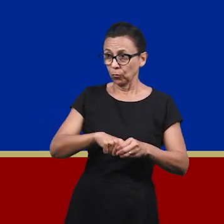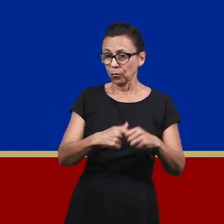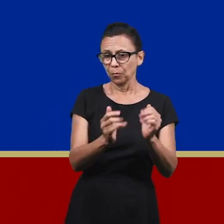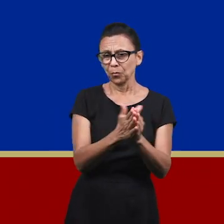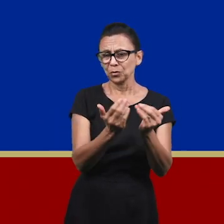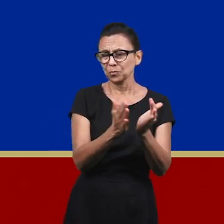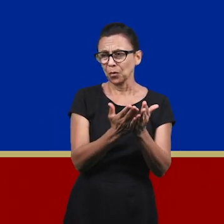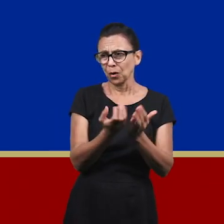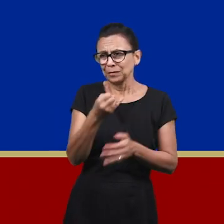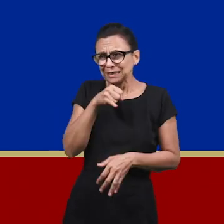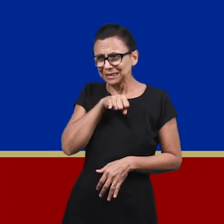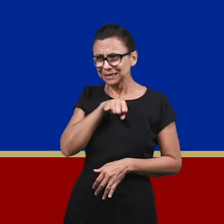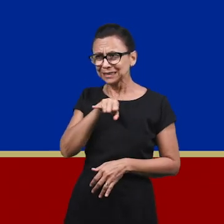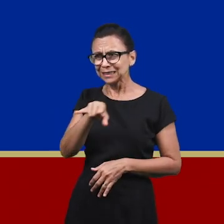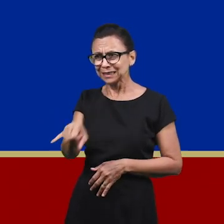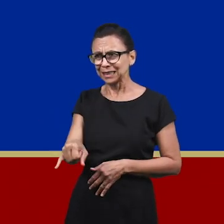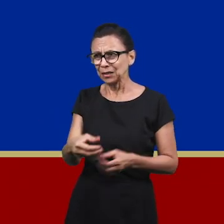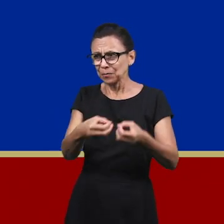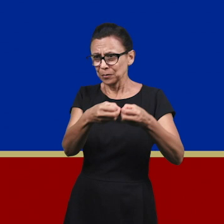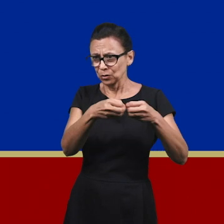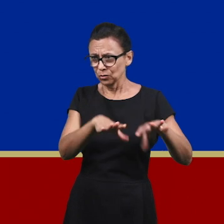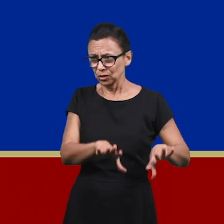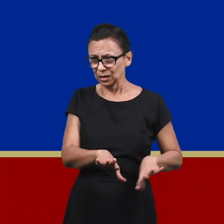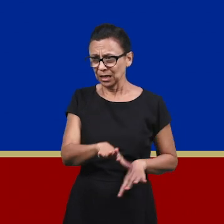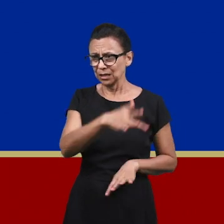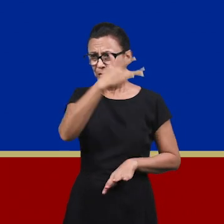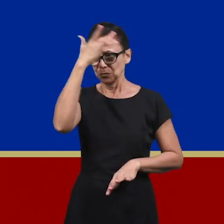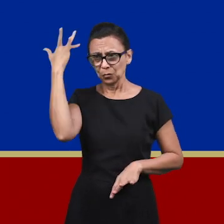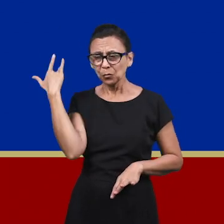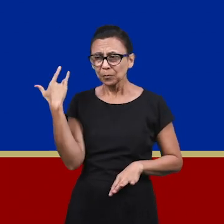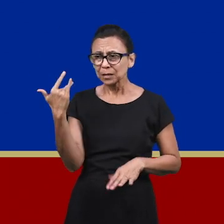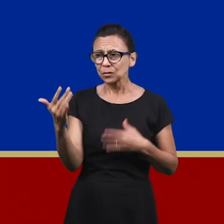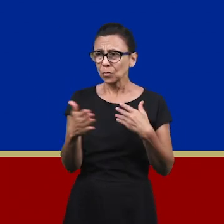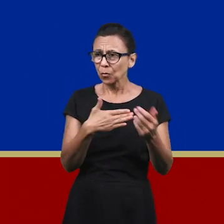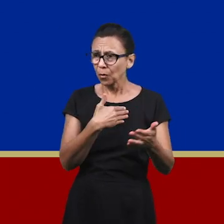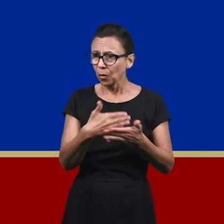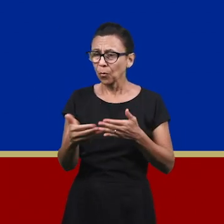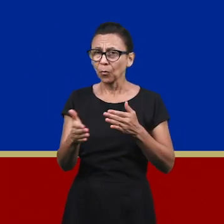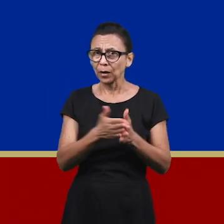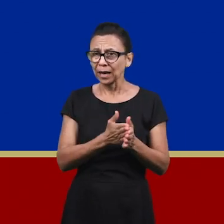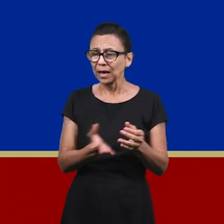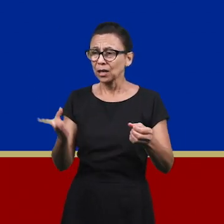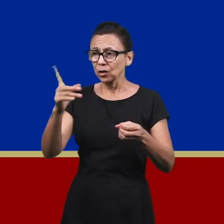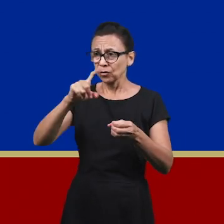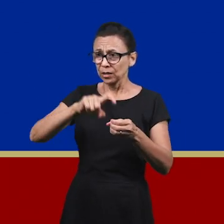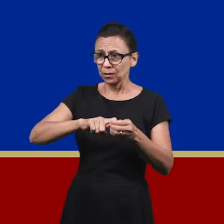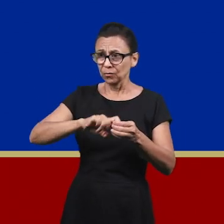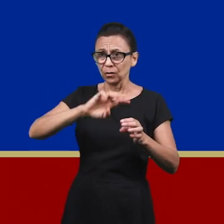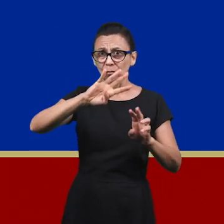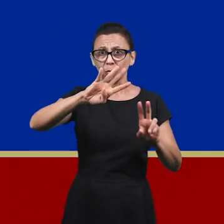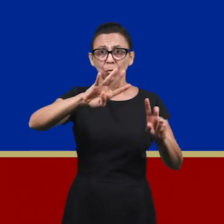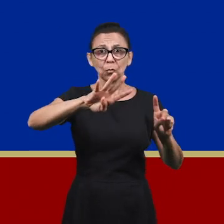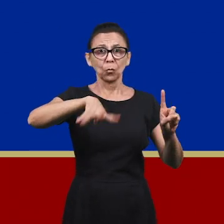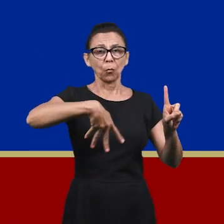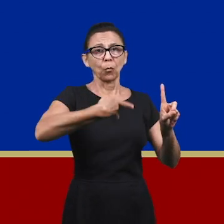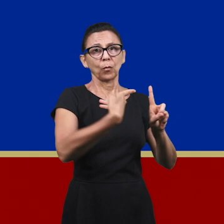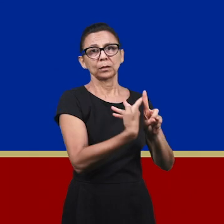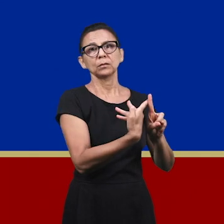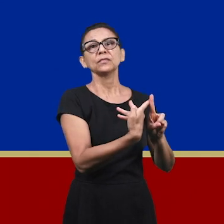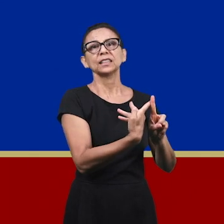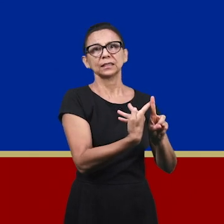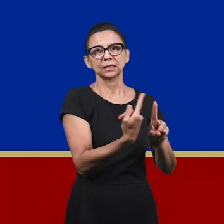quelqu'un, je vais le restituer 4 fois plus. Donc il confessait et se